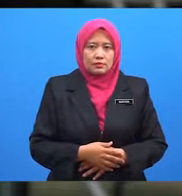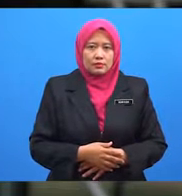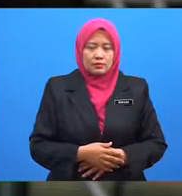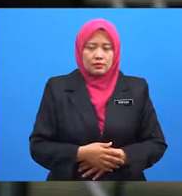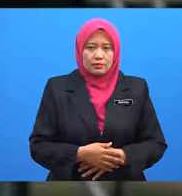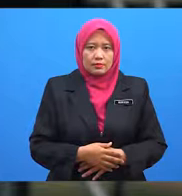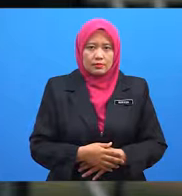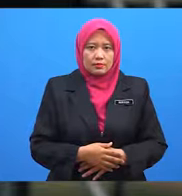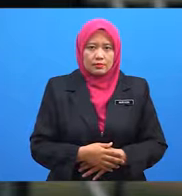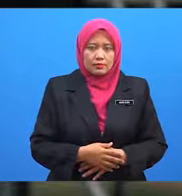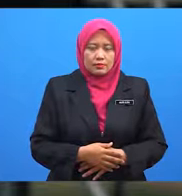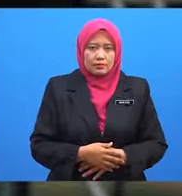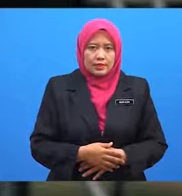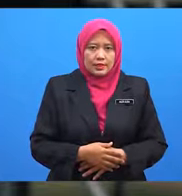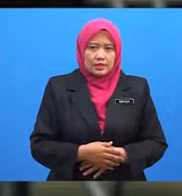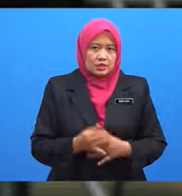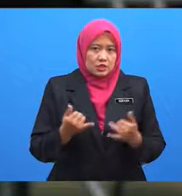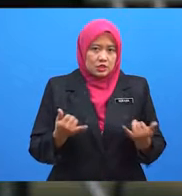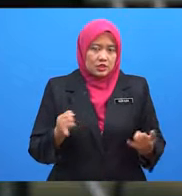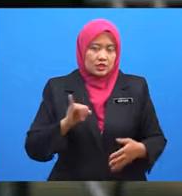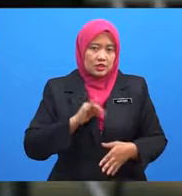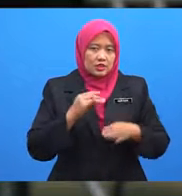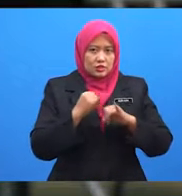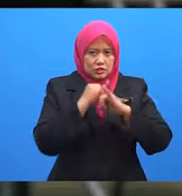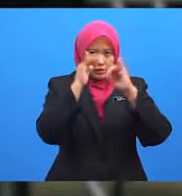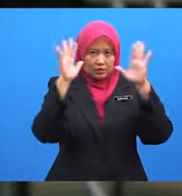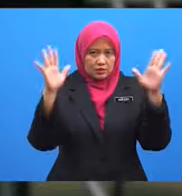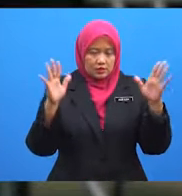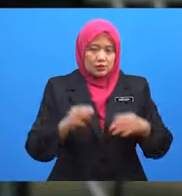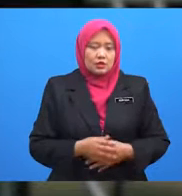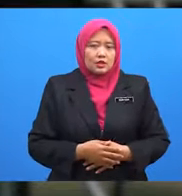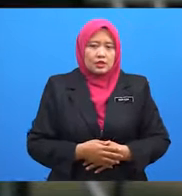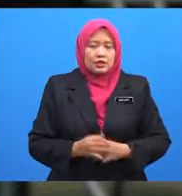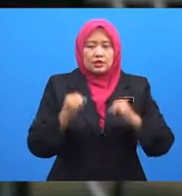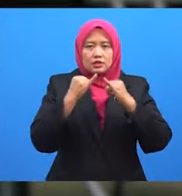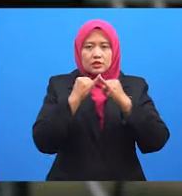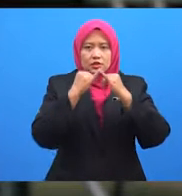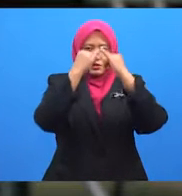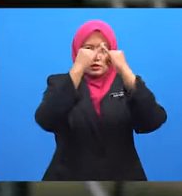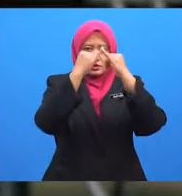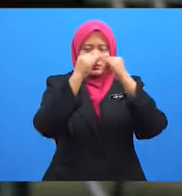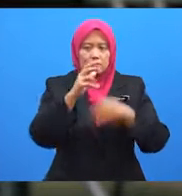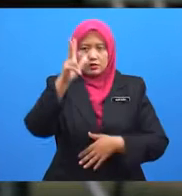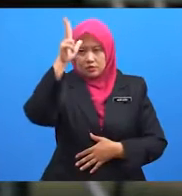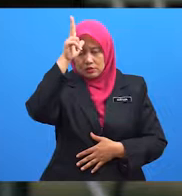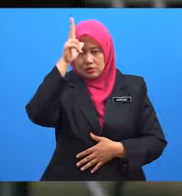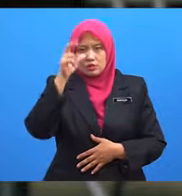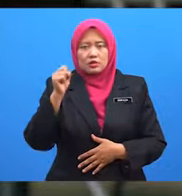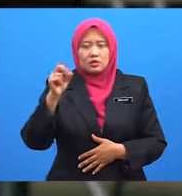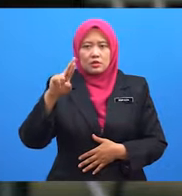pelajar sekalian, di sini ingin cikgu jelaskan mengenai keistimewaan kerajaan